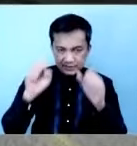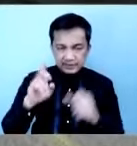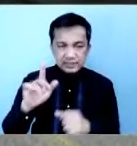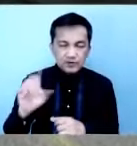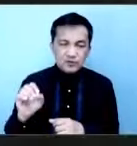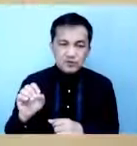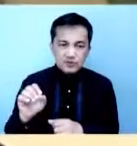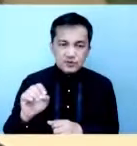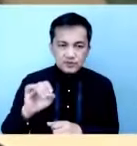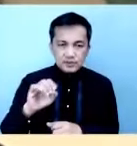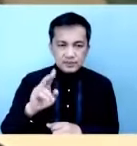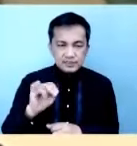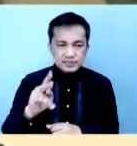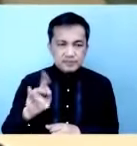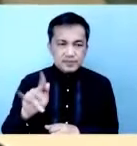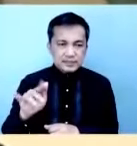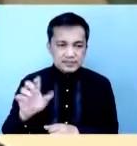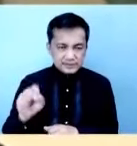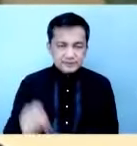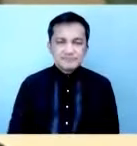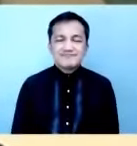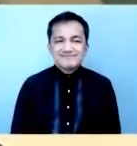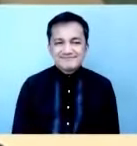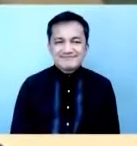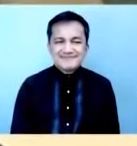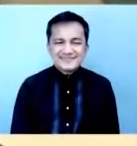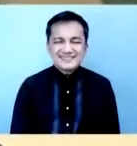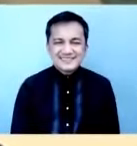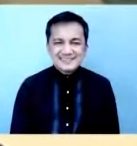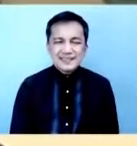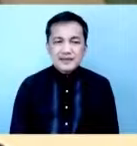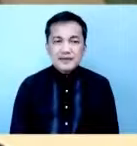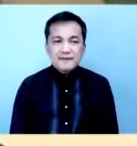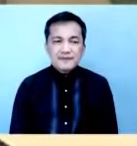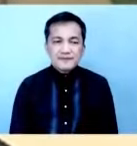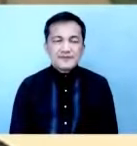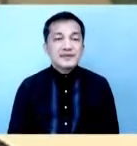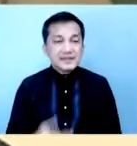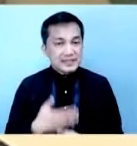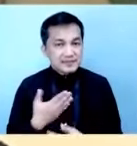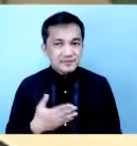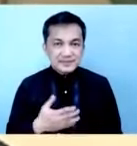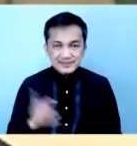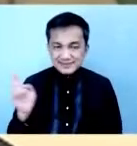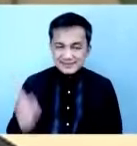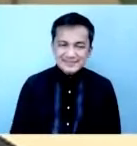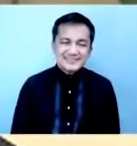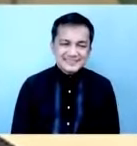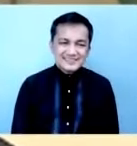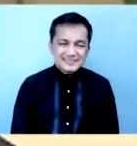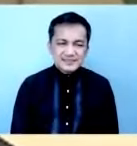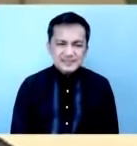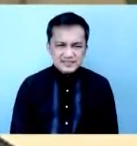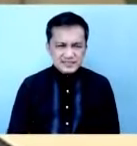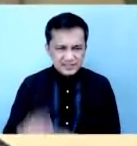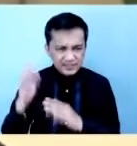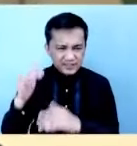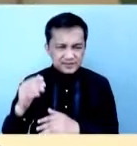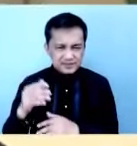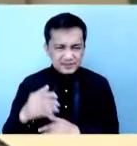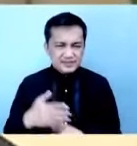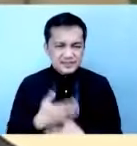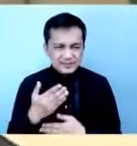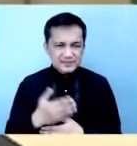CEO Jane Basa. We're extremely very happy. Thank you so much. And we hope you enjoy the journey with